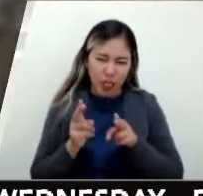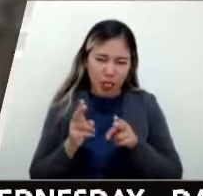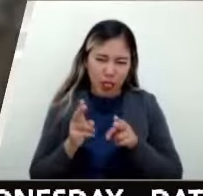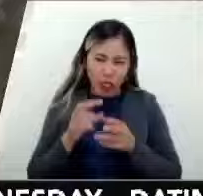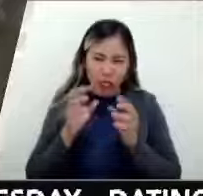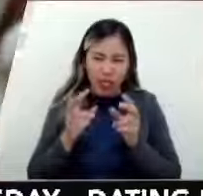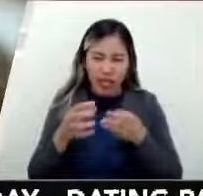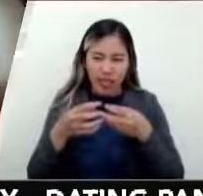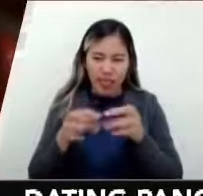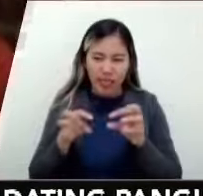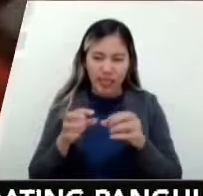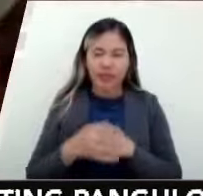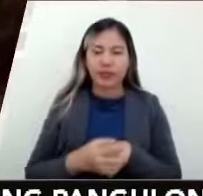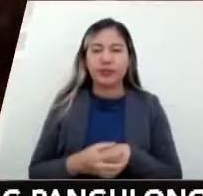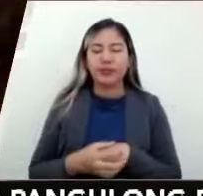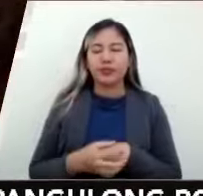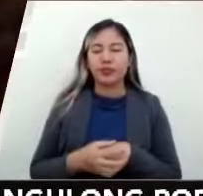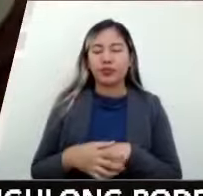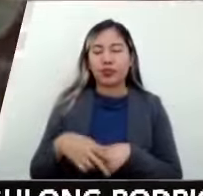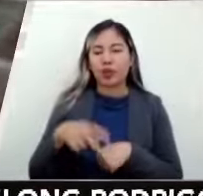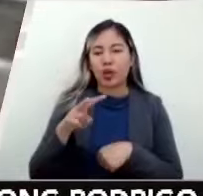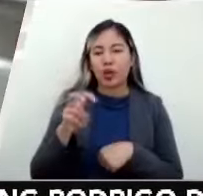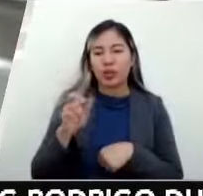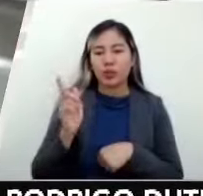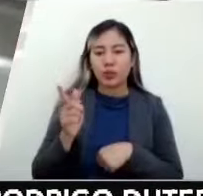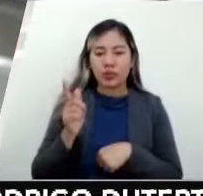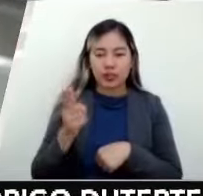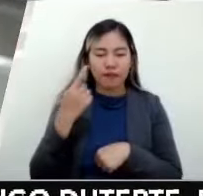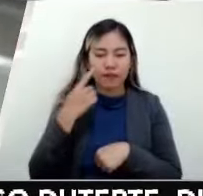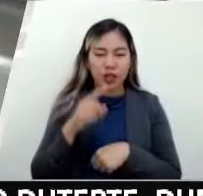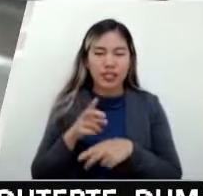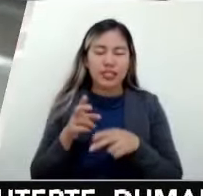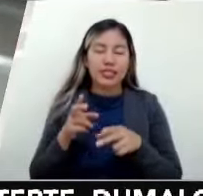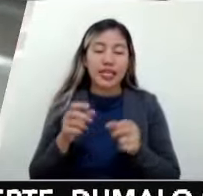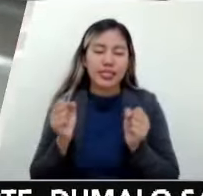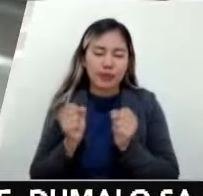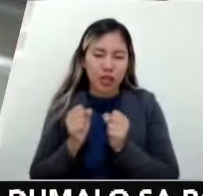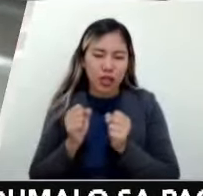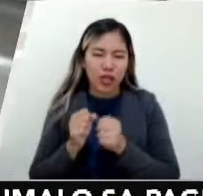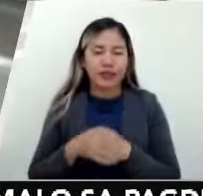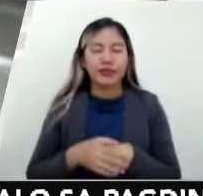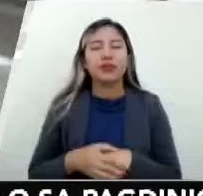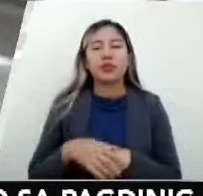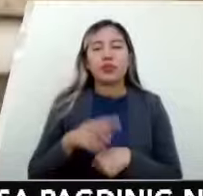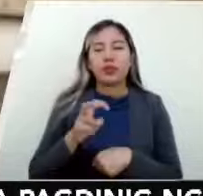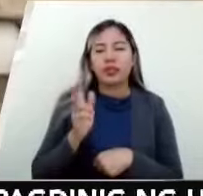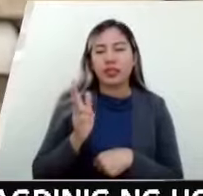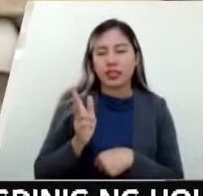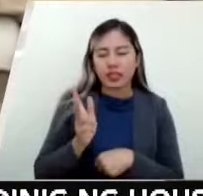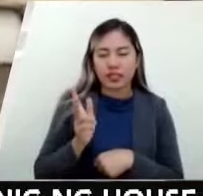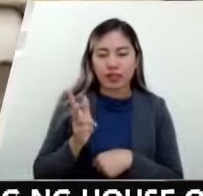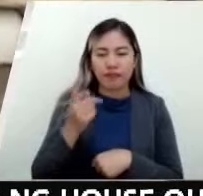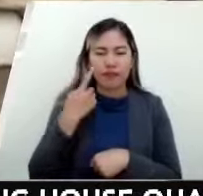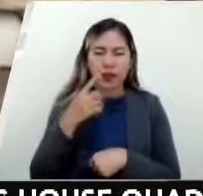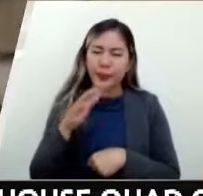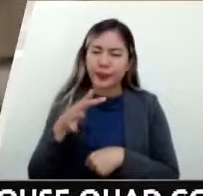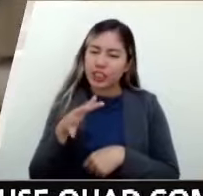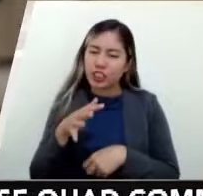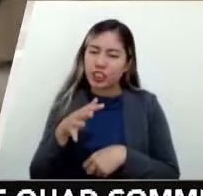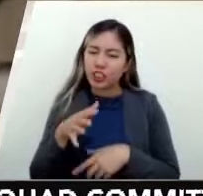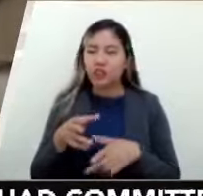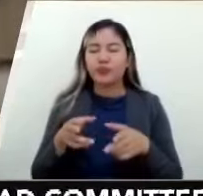220 pesos naman ang kada tray sa small size, 230 pesos sa medium, 240 pesos sa large